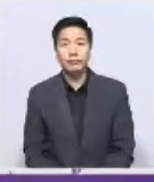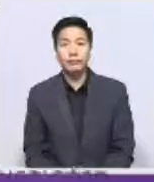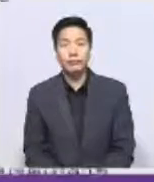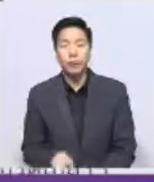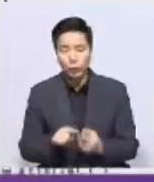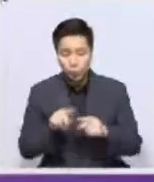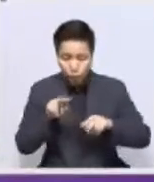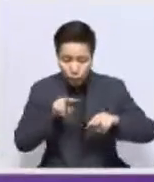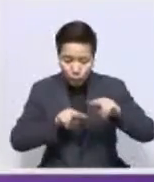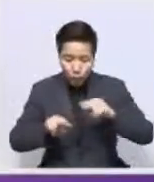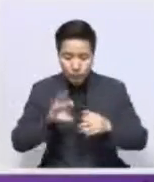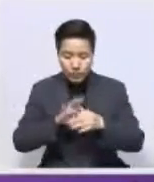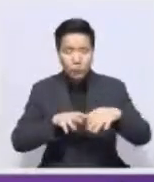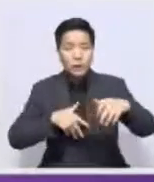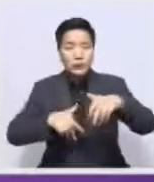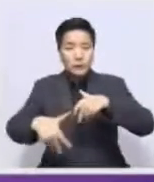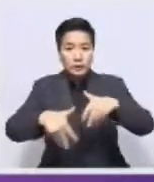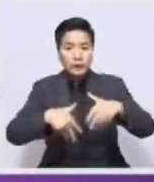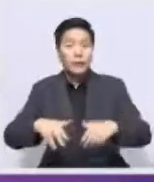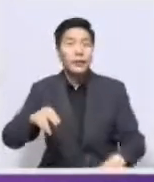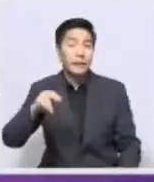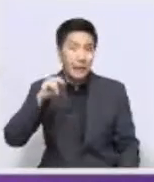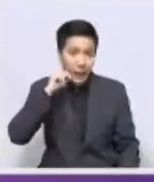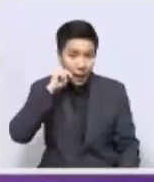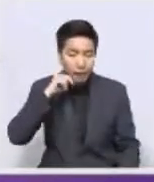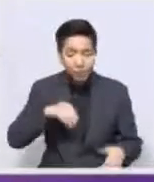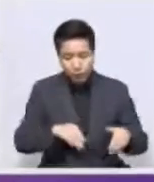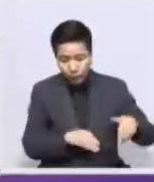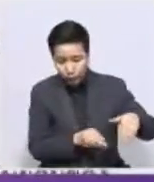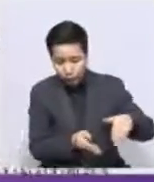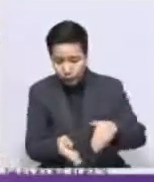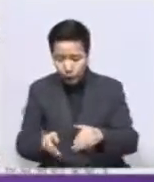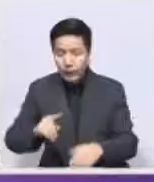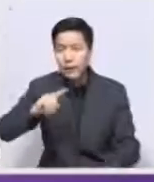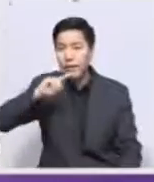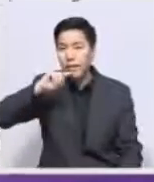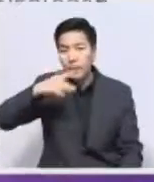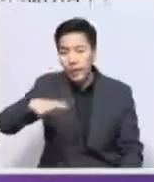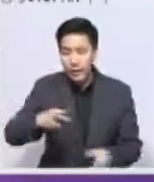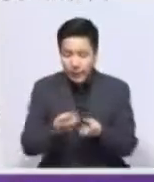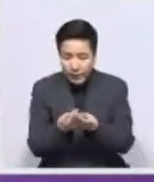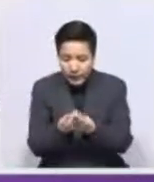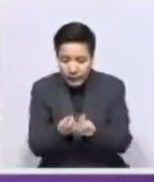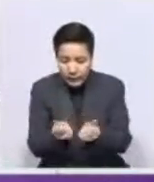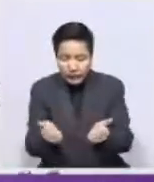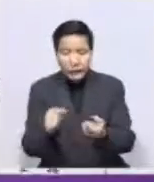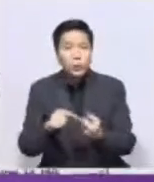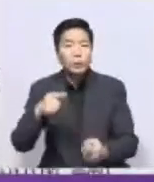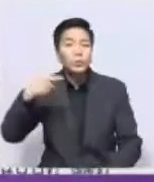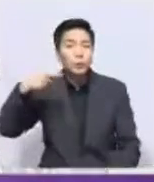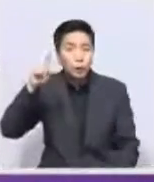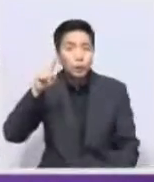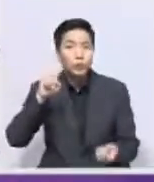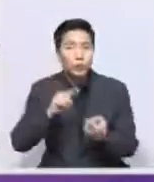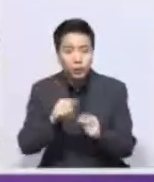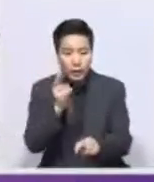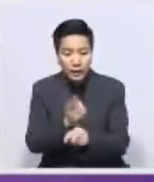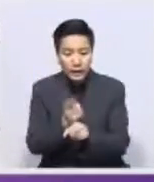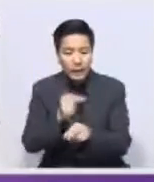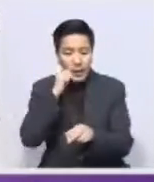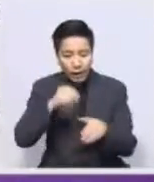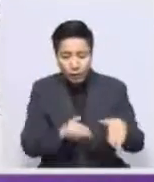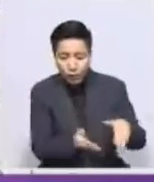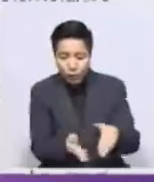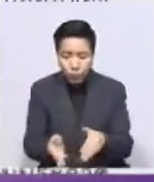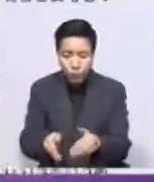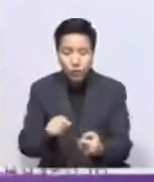ในการดูแลพื้นที่สาธารณะที่เป็นแม่น้ำลำคลองทะเลชายหาดสาธารณะเพื่อประโยชน์ในการรักษาลำน้ำส